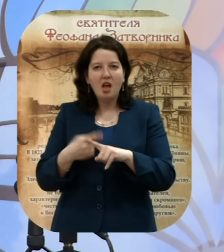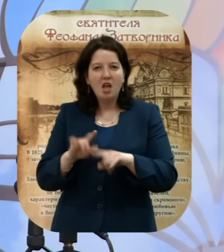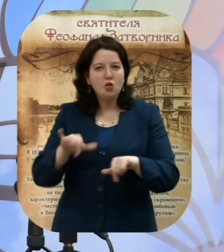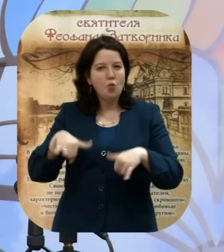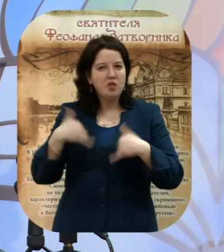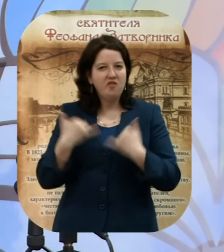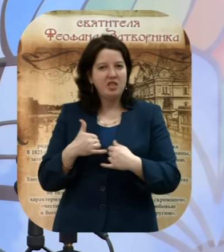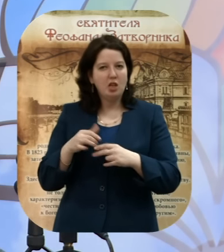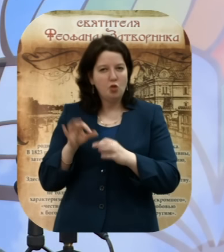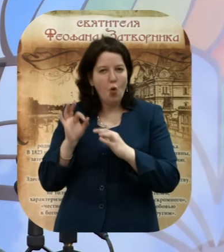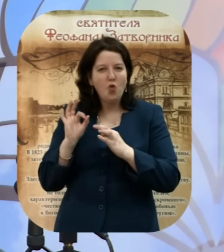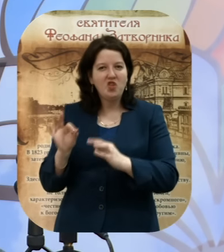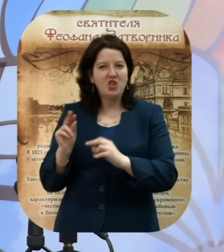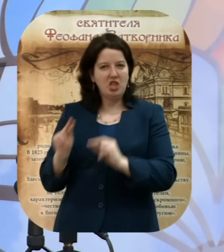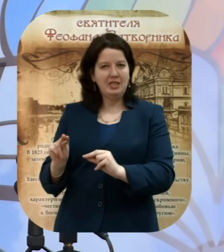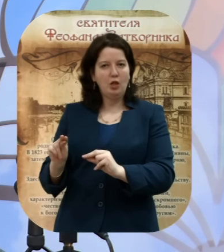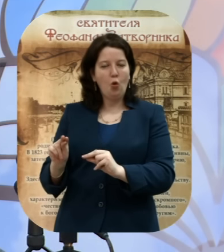истину.